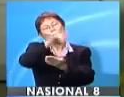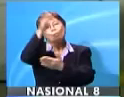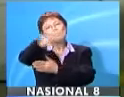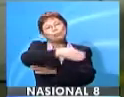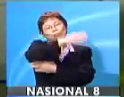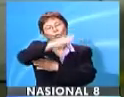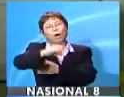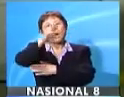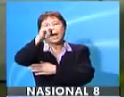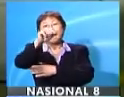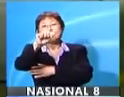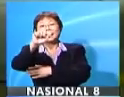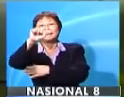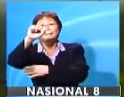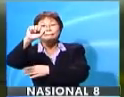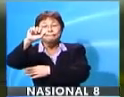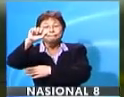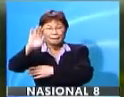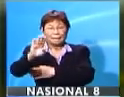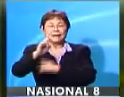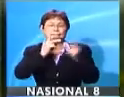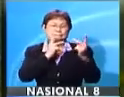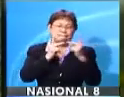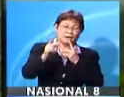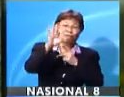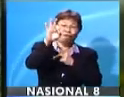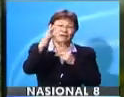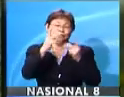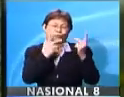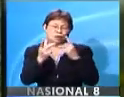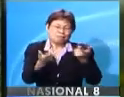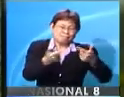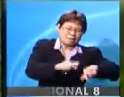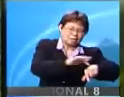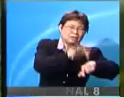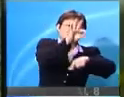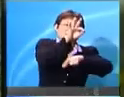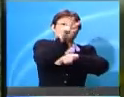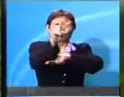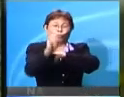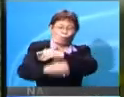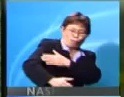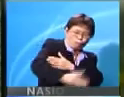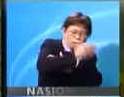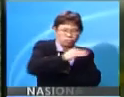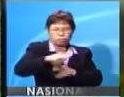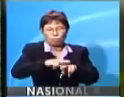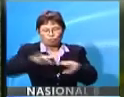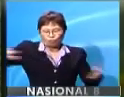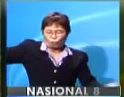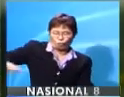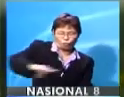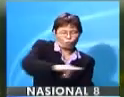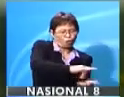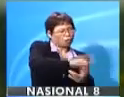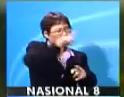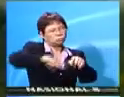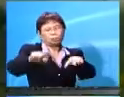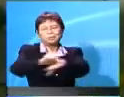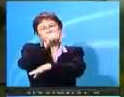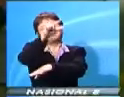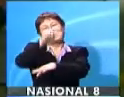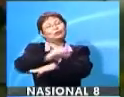Malaysia Airport menerusi akaun Facebooknya menyatakan berikutan kejadian pukul 9.20 pagi itu, landasan berkenaan tidak boleh